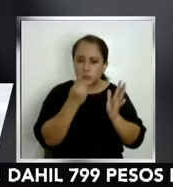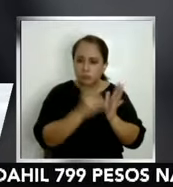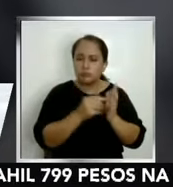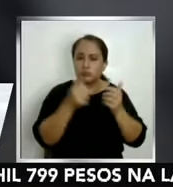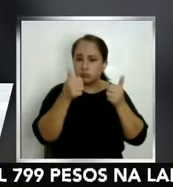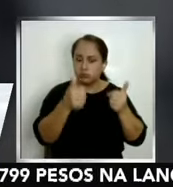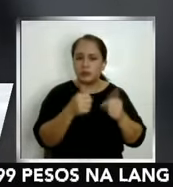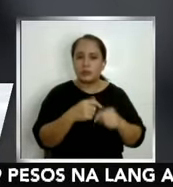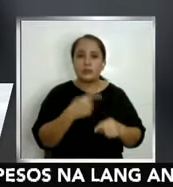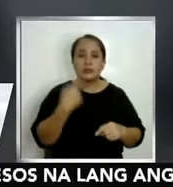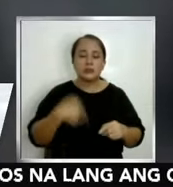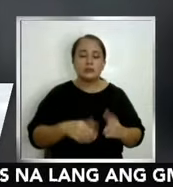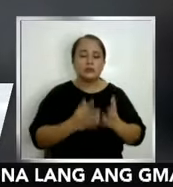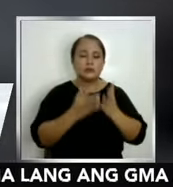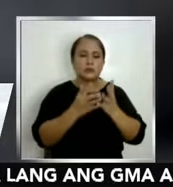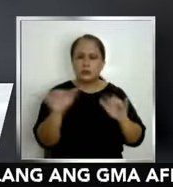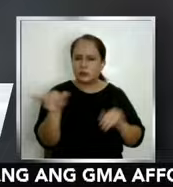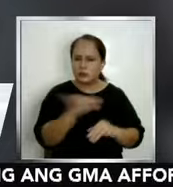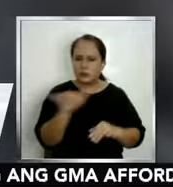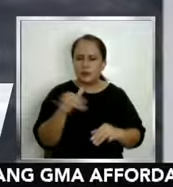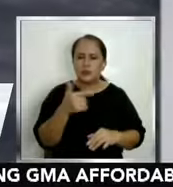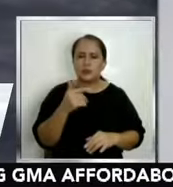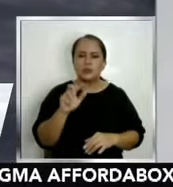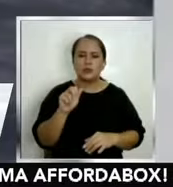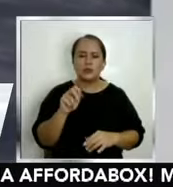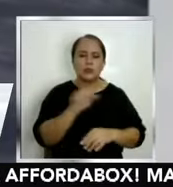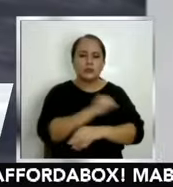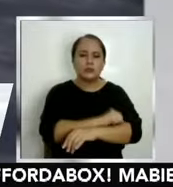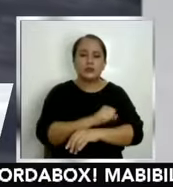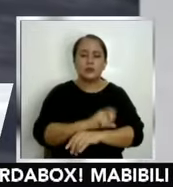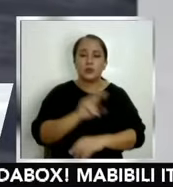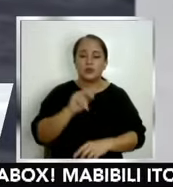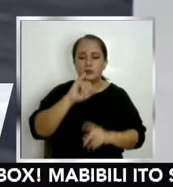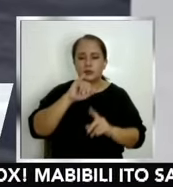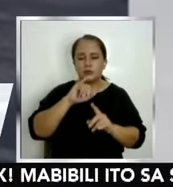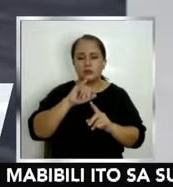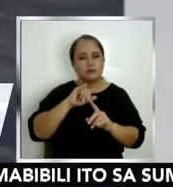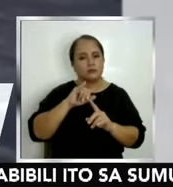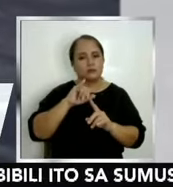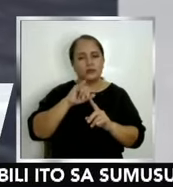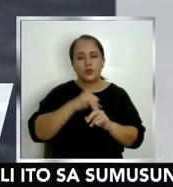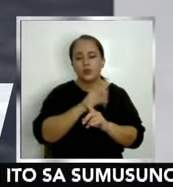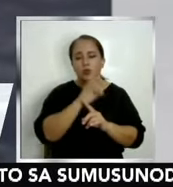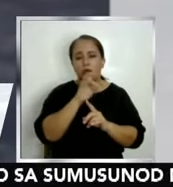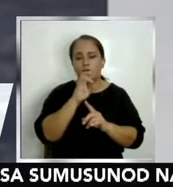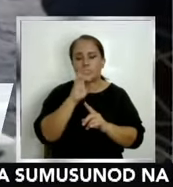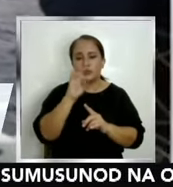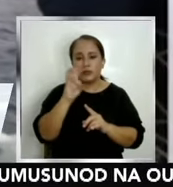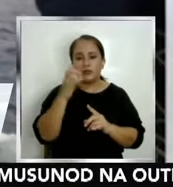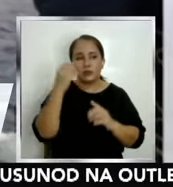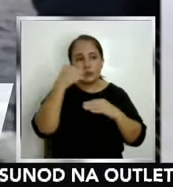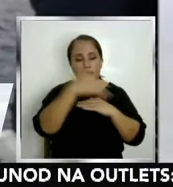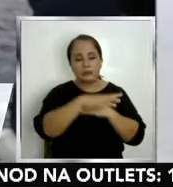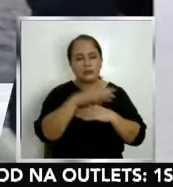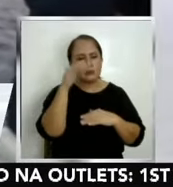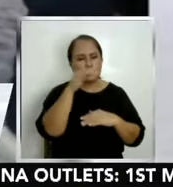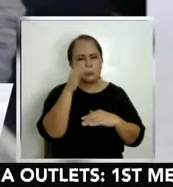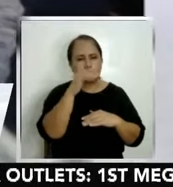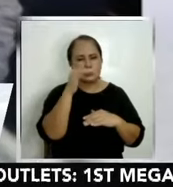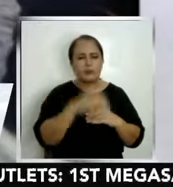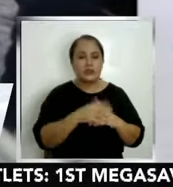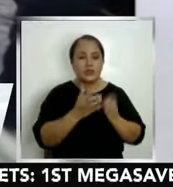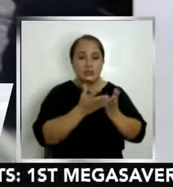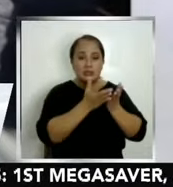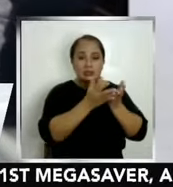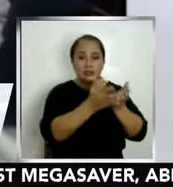Chinese vessel din sa Giwan Samar noong January 7 matapos magpadala ng distress call. Pero di tulad ng sumadsad na barko, walang